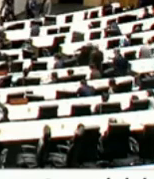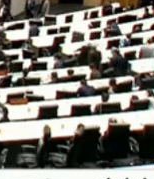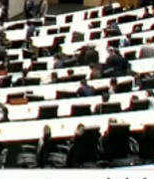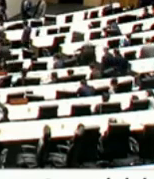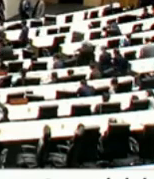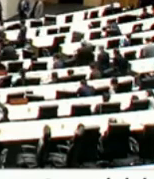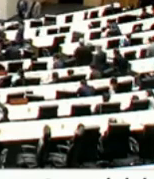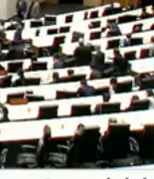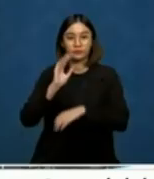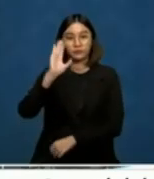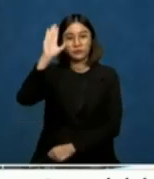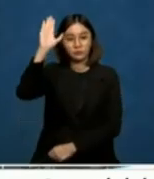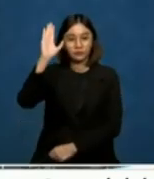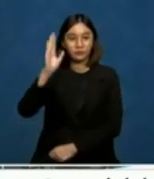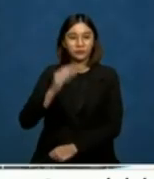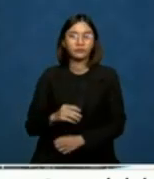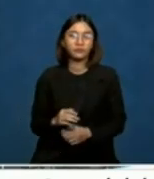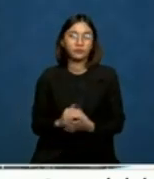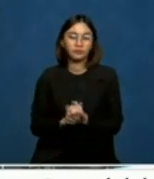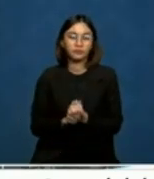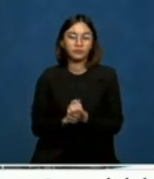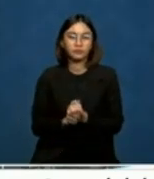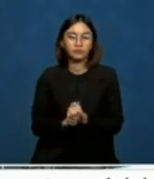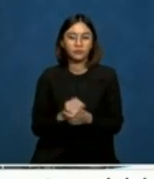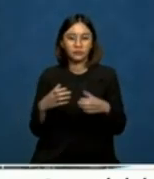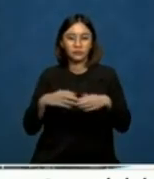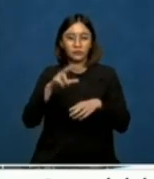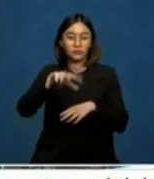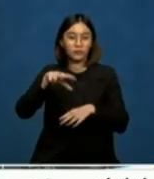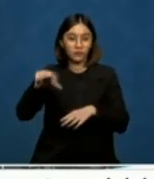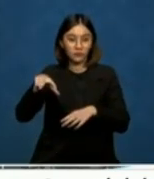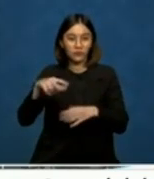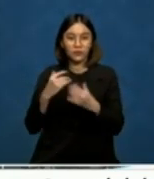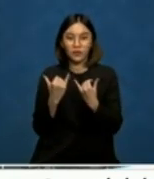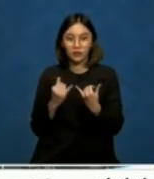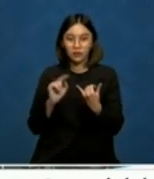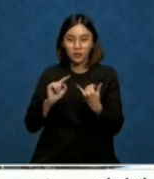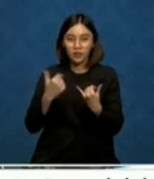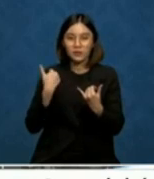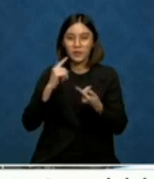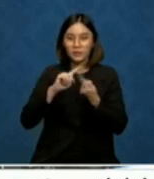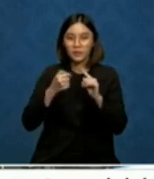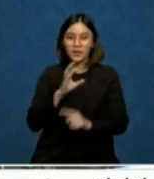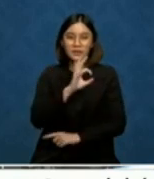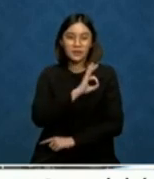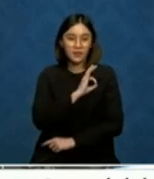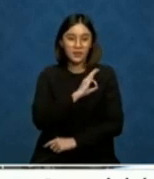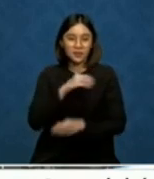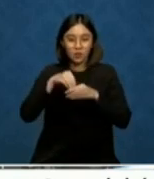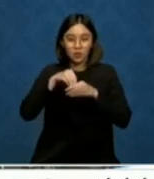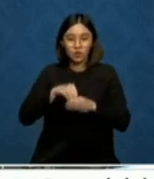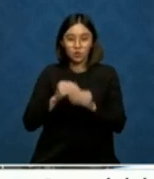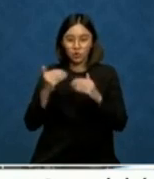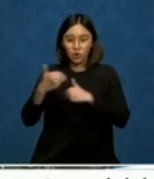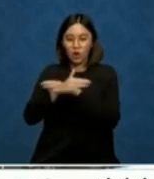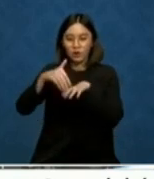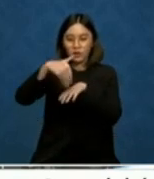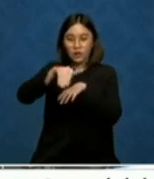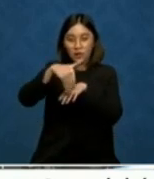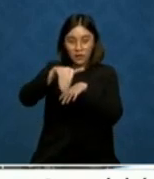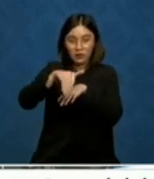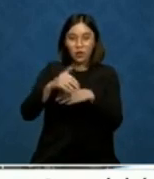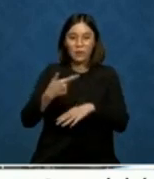ครับท่านประธานครับผมอนุสรณ์เอี่ยมสะอาดครับบัญชีรายชื่อพรรคเพื่อไทยครับระหว่างนี้มีเพื่อนสมาชิกนะครับยังอยู่ภายนอกห้องขออนุญาตท่านประธานร